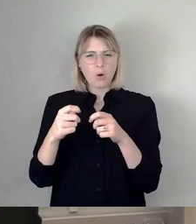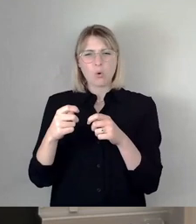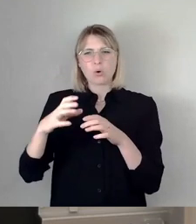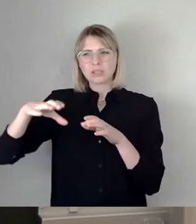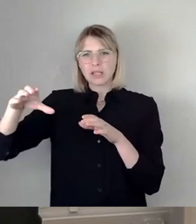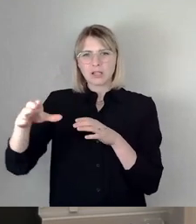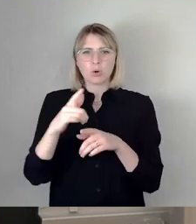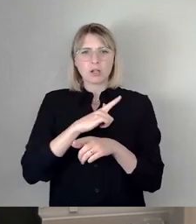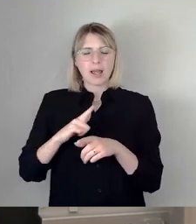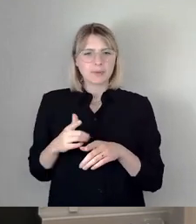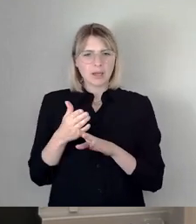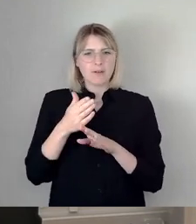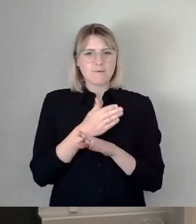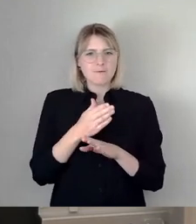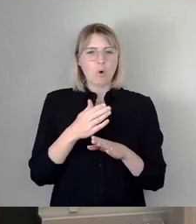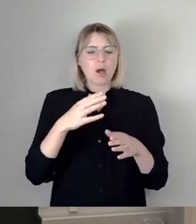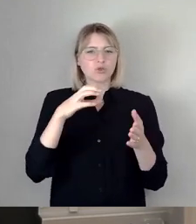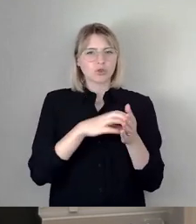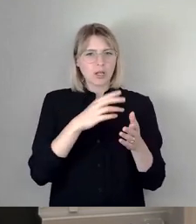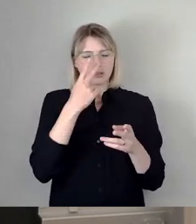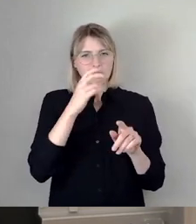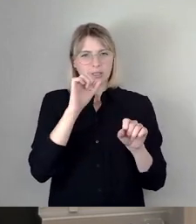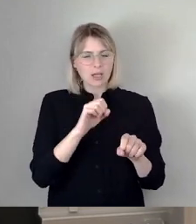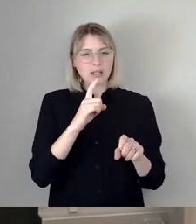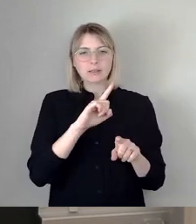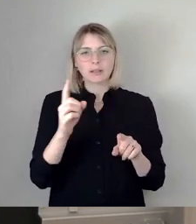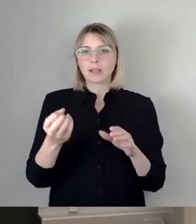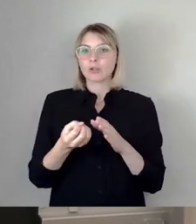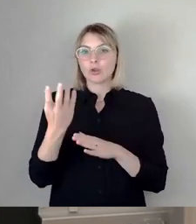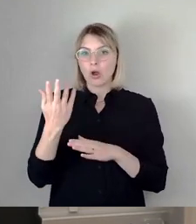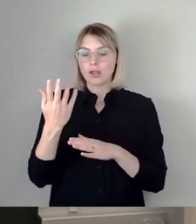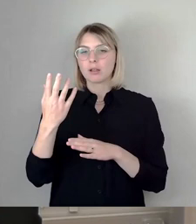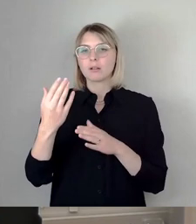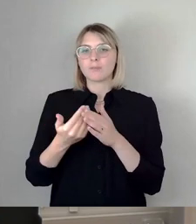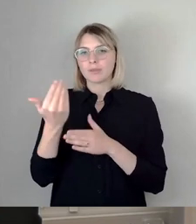Vorstadt anschaut, es geht nicht um die Neustadt, Herr Schulze, sondern es geht um die Leipziger Vorstadt,